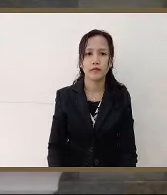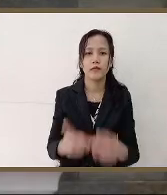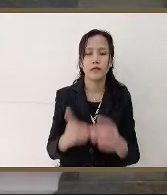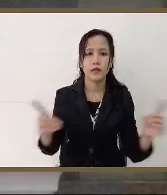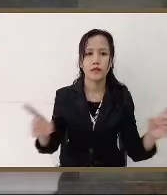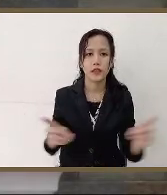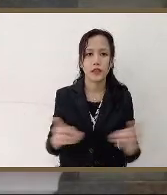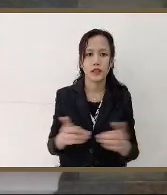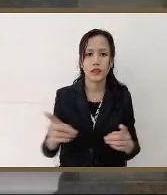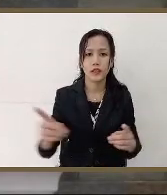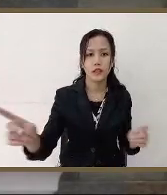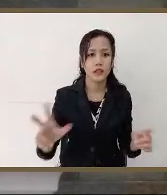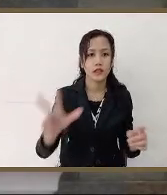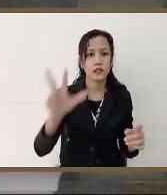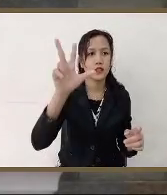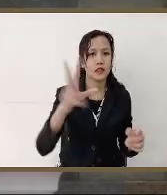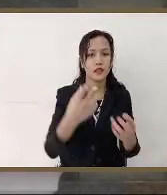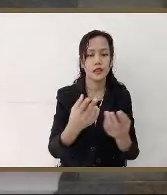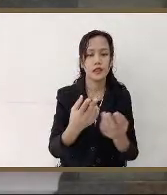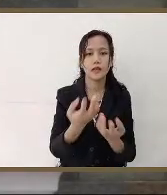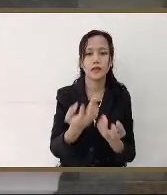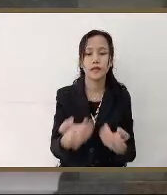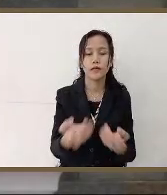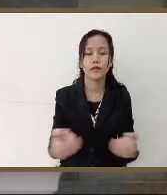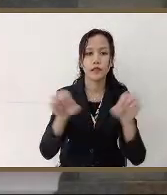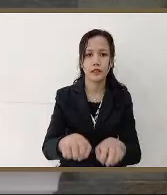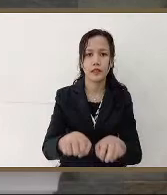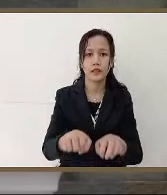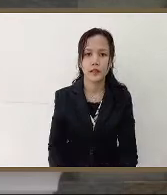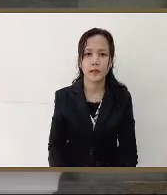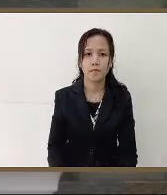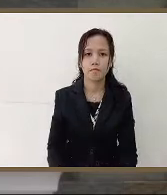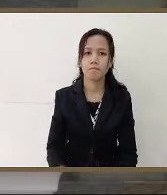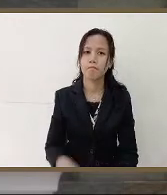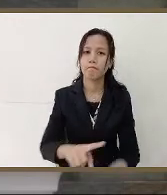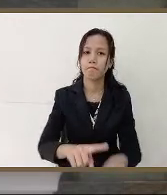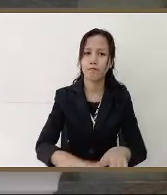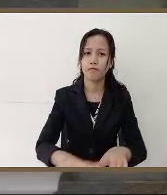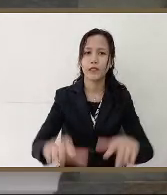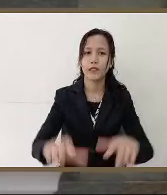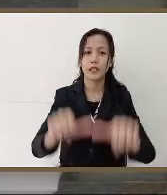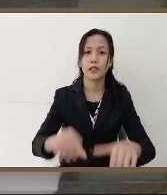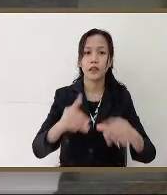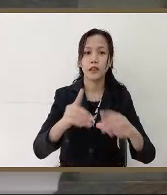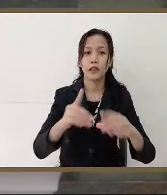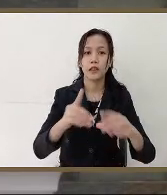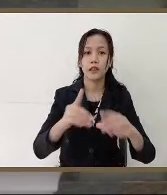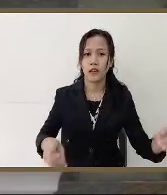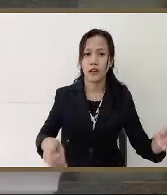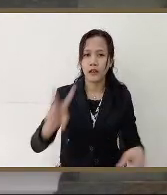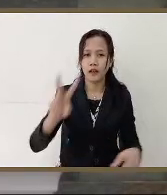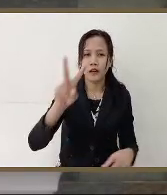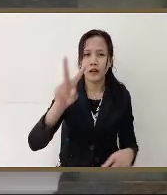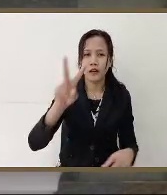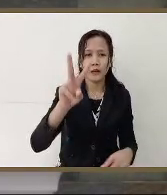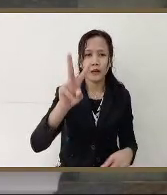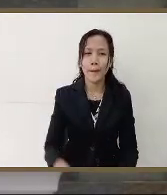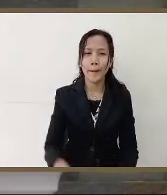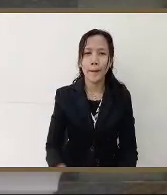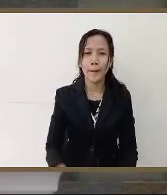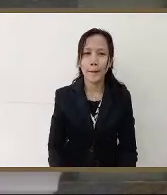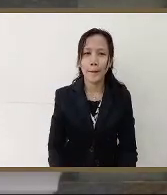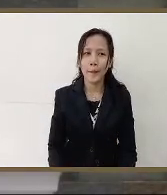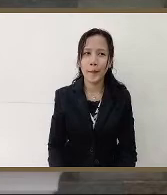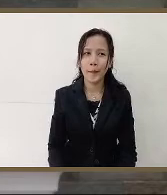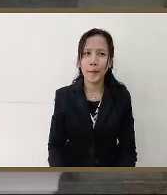But in general, it can be divided into two major outlines. Yan po yung pagiging hari ni King